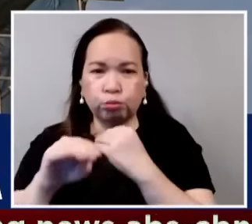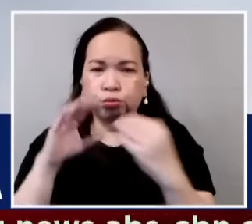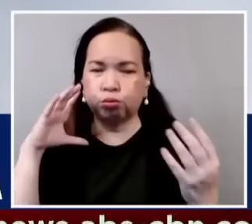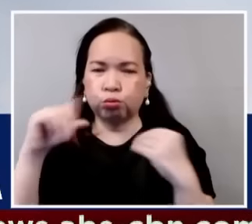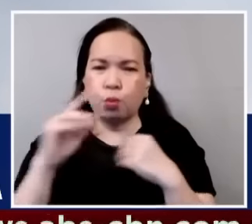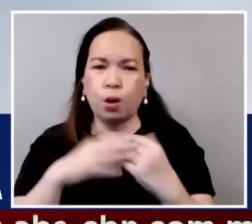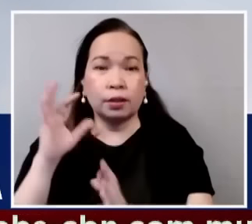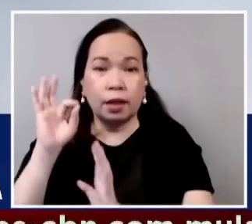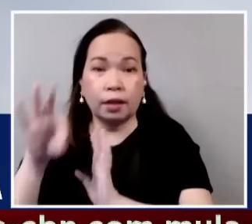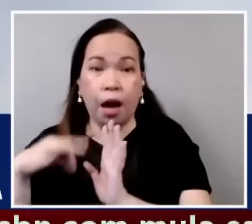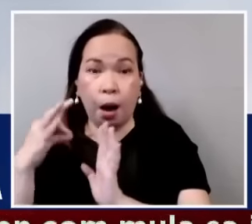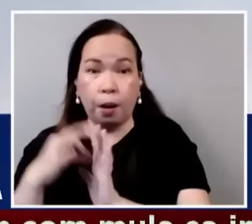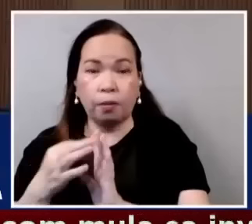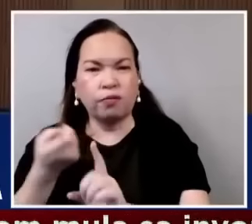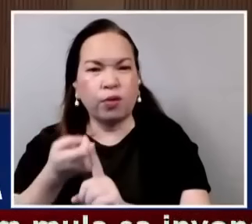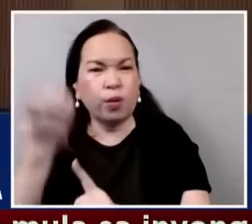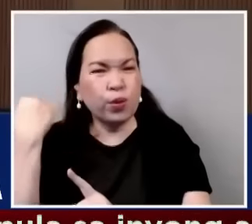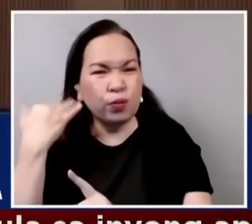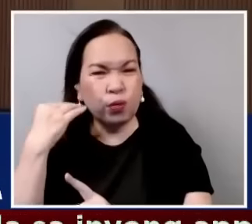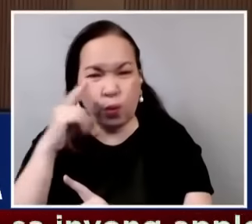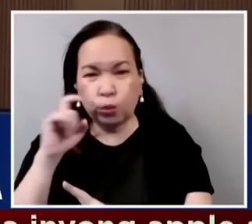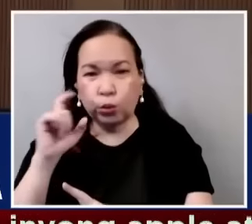20 oras.